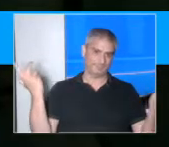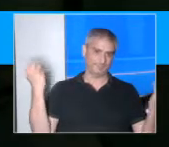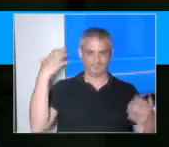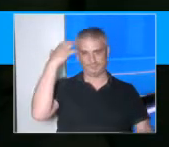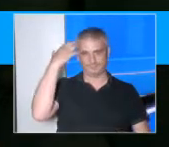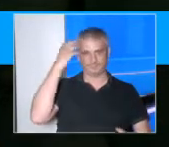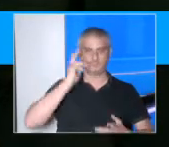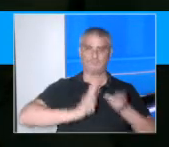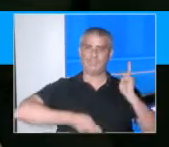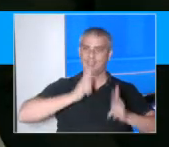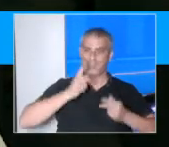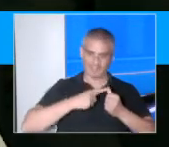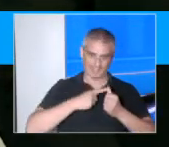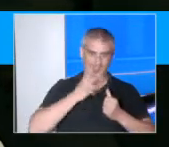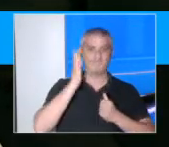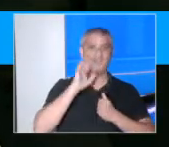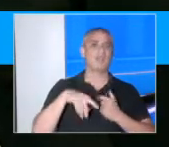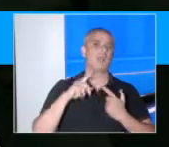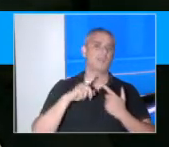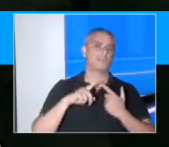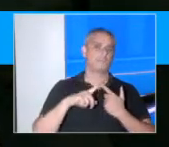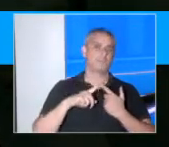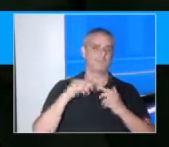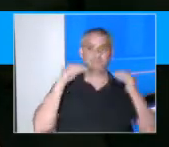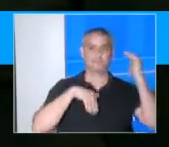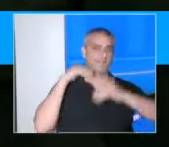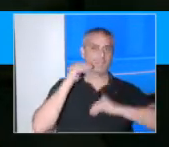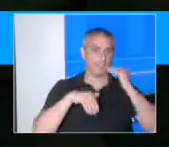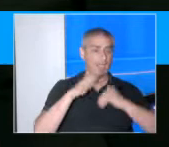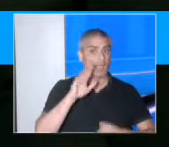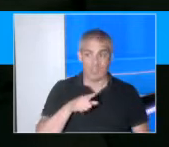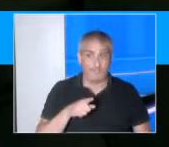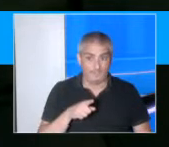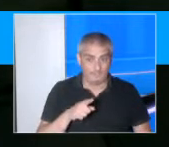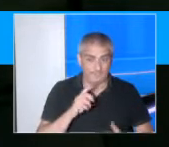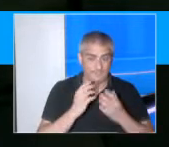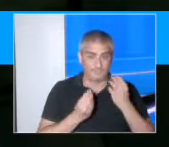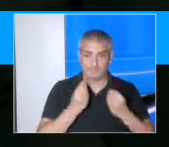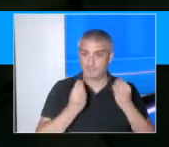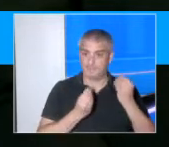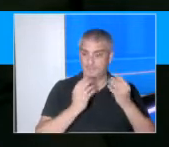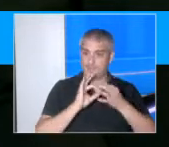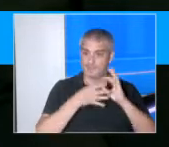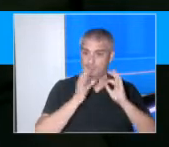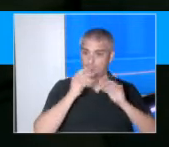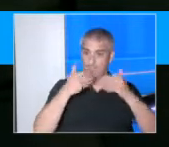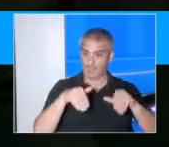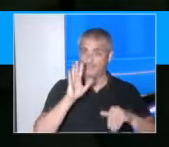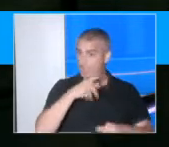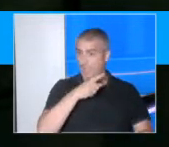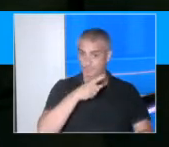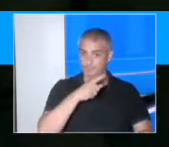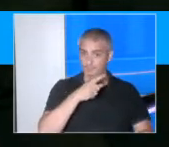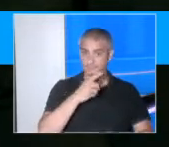היא האתלטיקה, וכמובן גם השחייה. גם במשחקים הפארלימפיים, השחייה